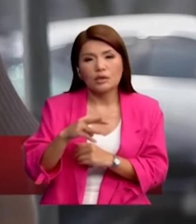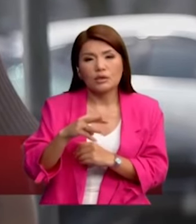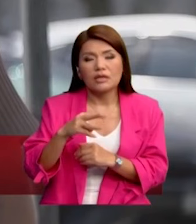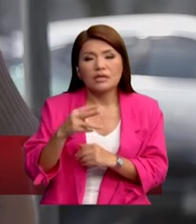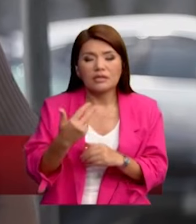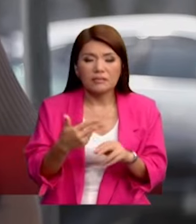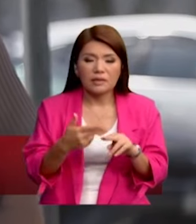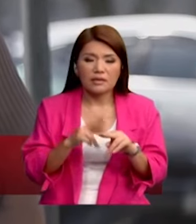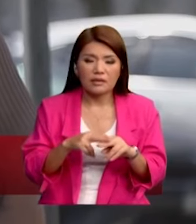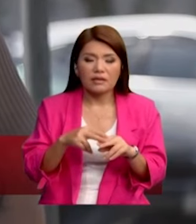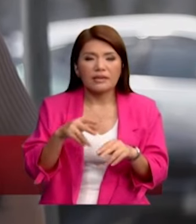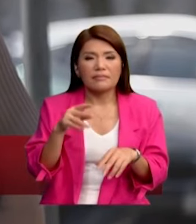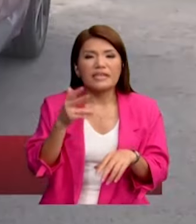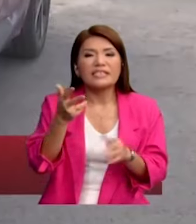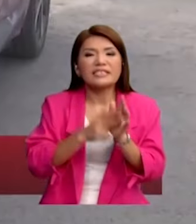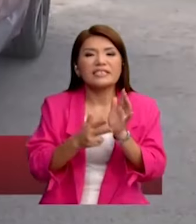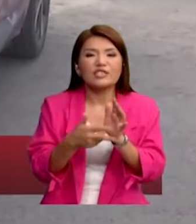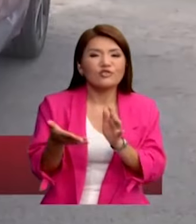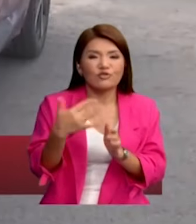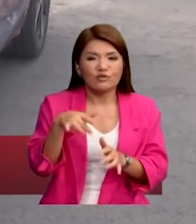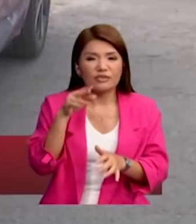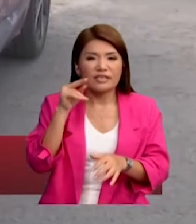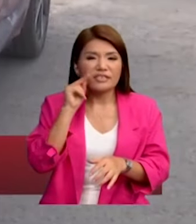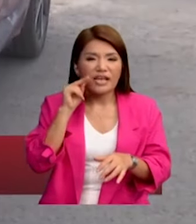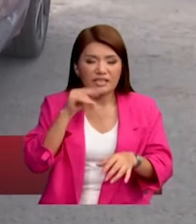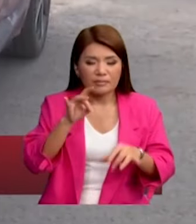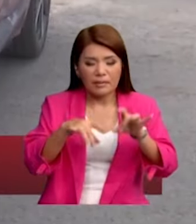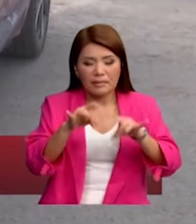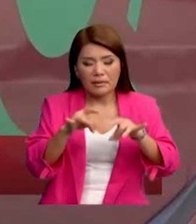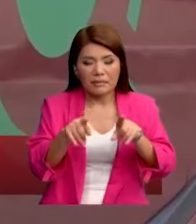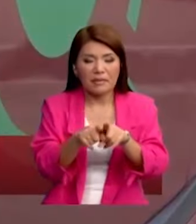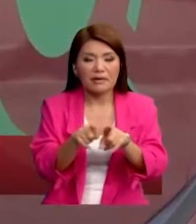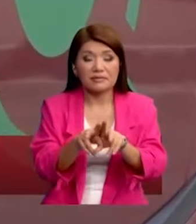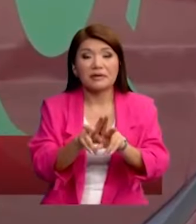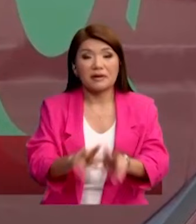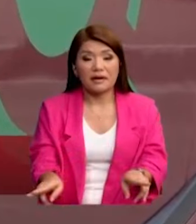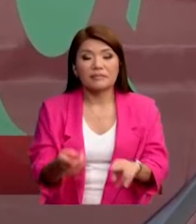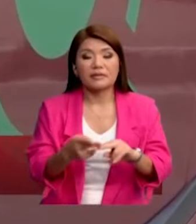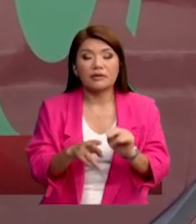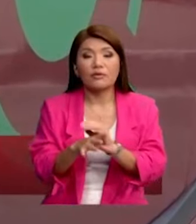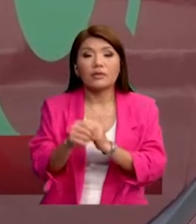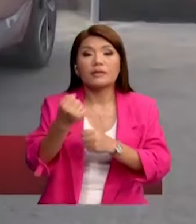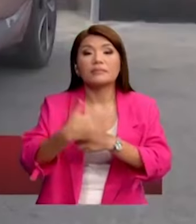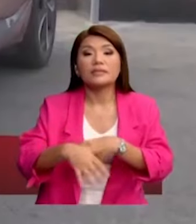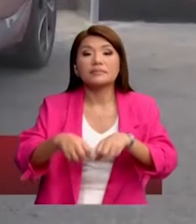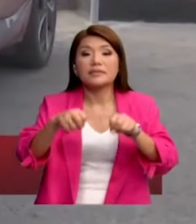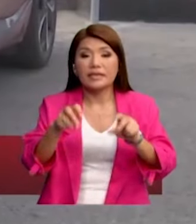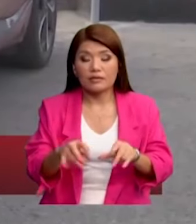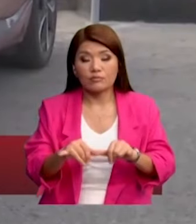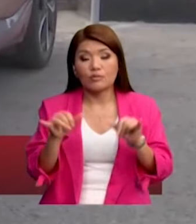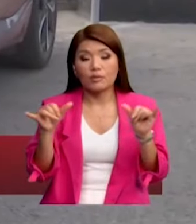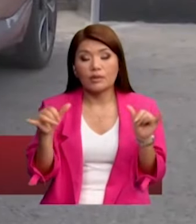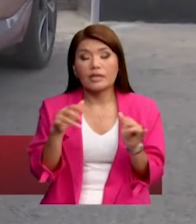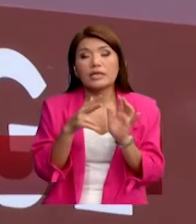80 шайнекті қайнатқанмен тең. Соңғы жылдары электрокөліктермен қоса оларды қуаттау станцияларының да саны артып келеді. Мәселен, қазір